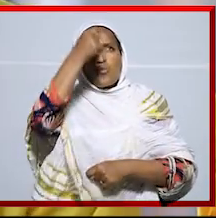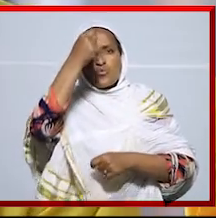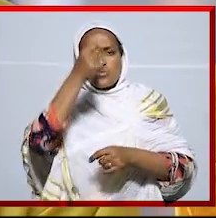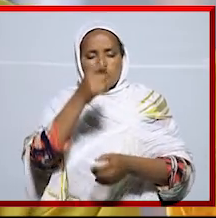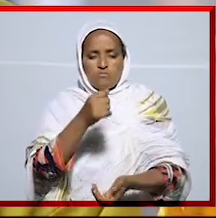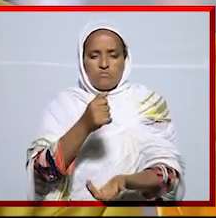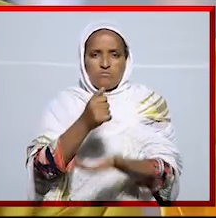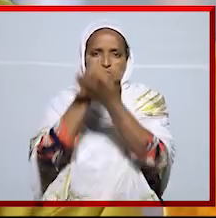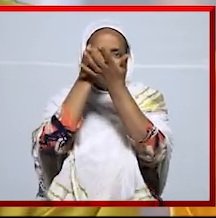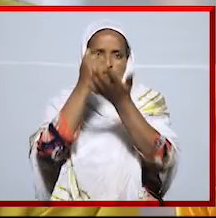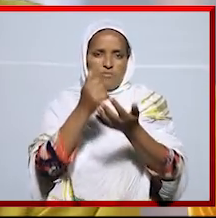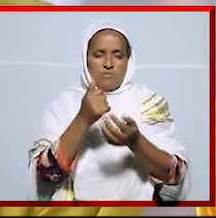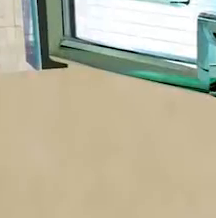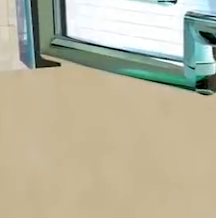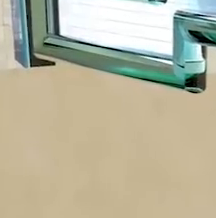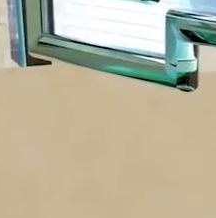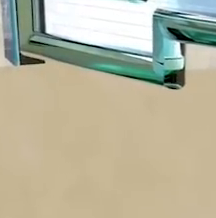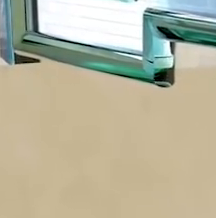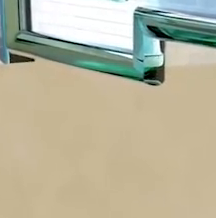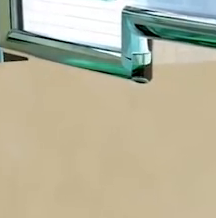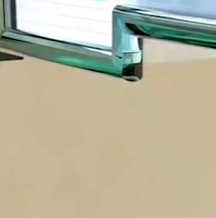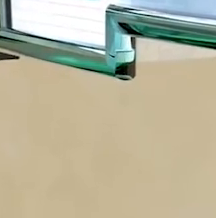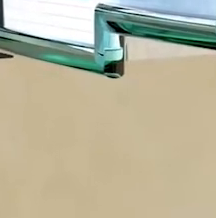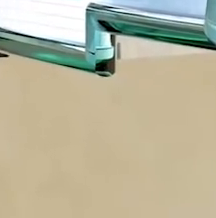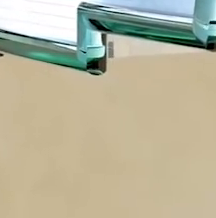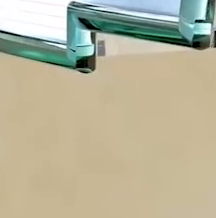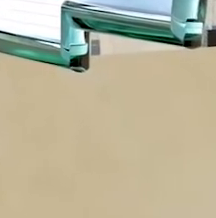በቴክኖሎጂ ማለት የታደገ